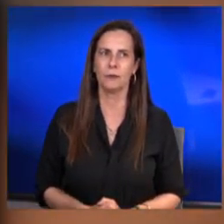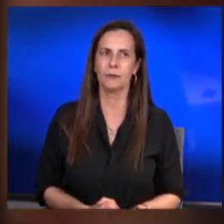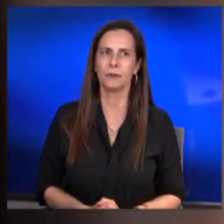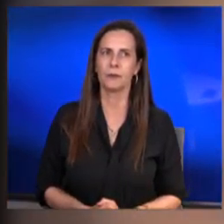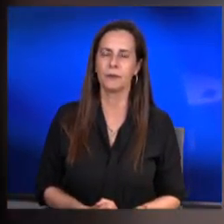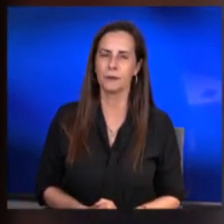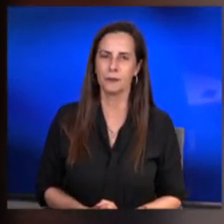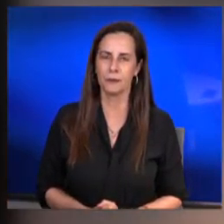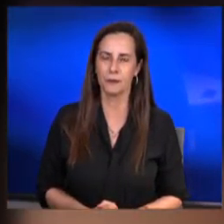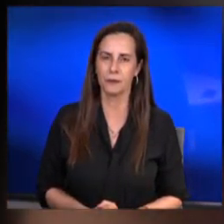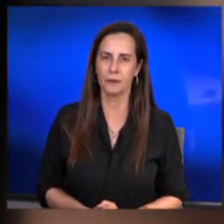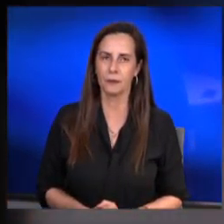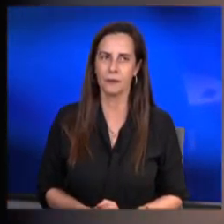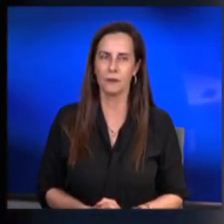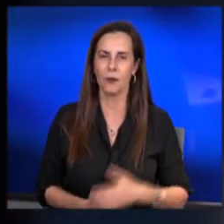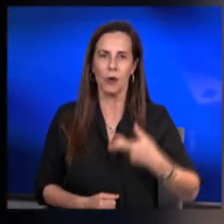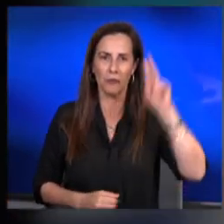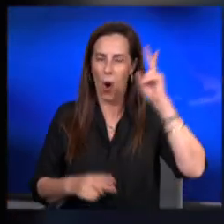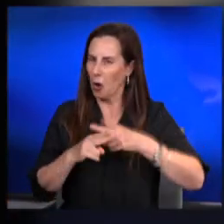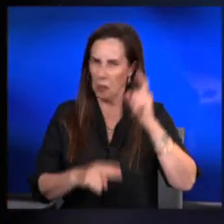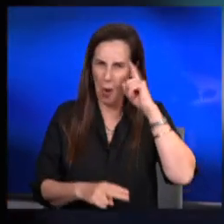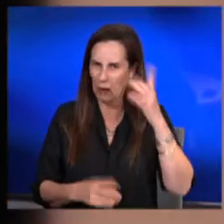ניכר שהעלייה בתחלואה לא ממש מטרידה רבים, לא את